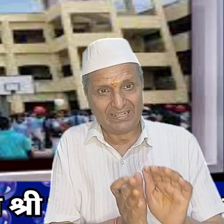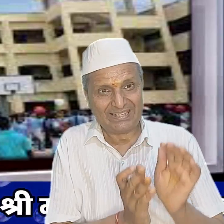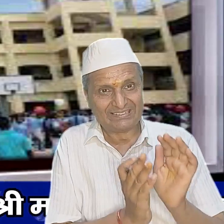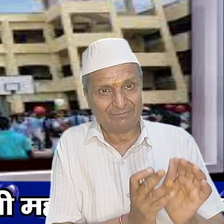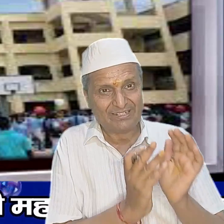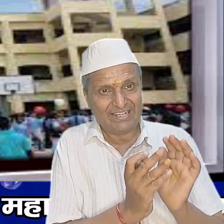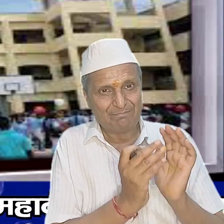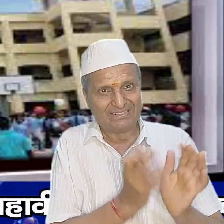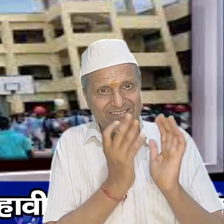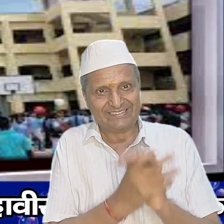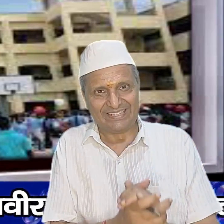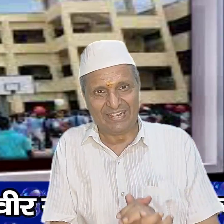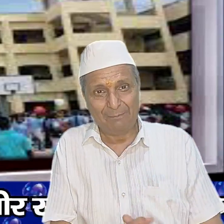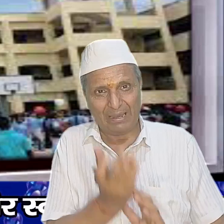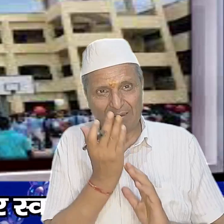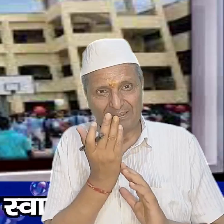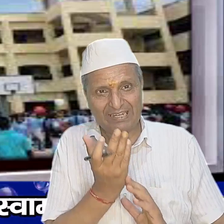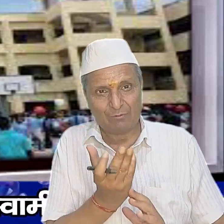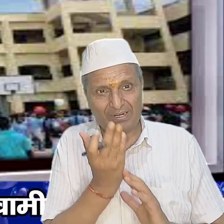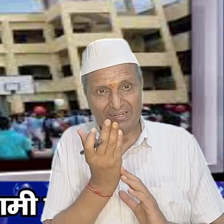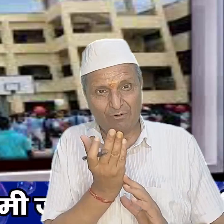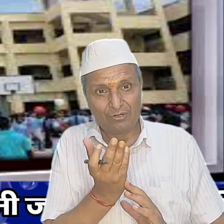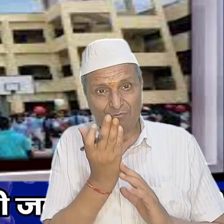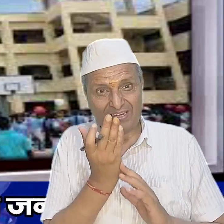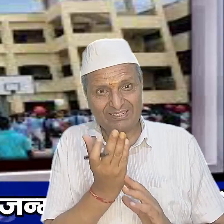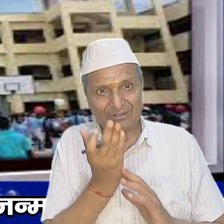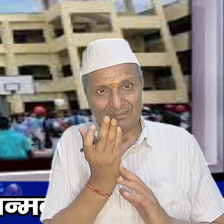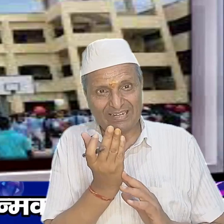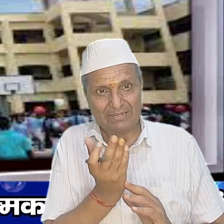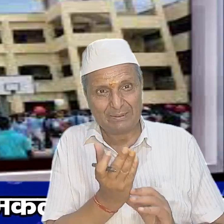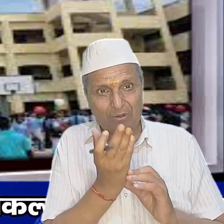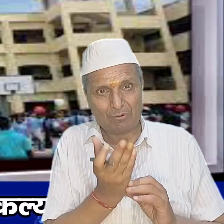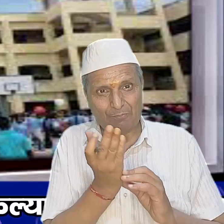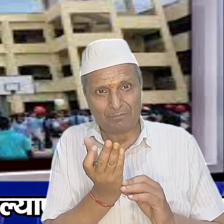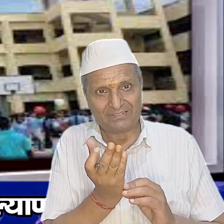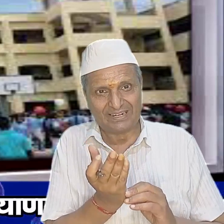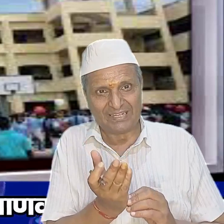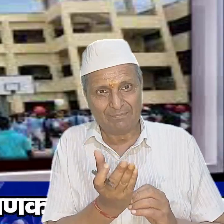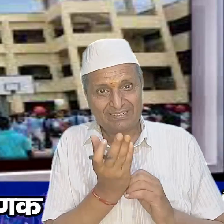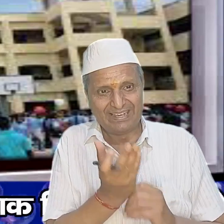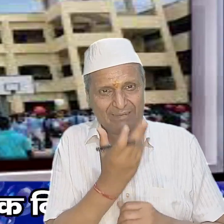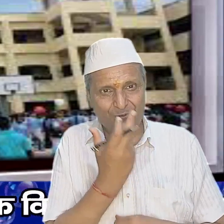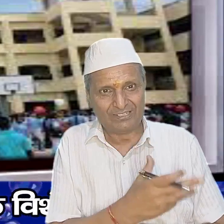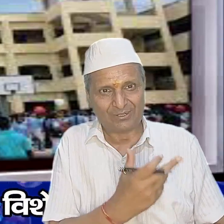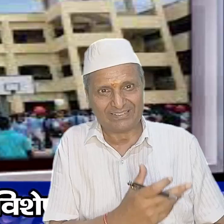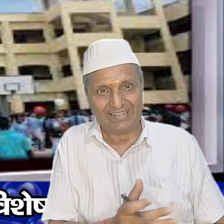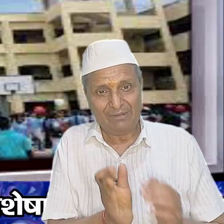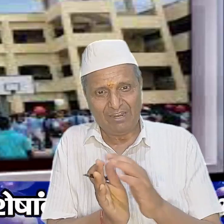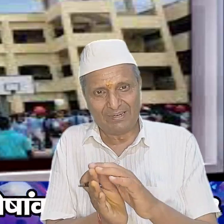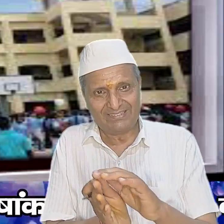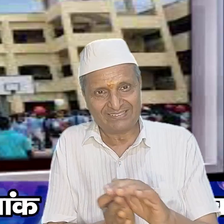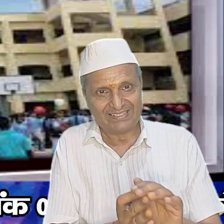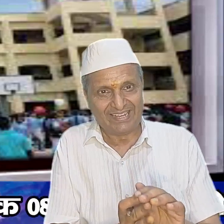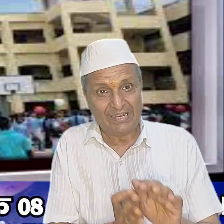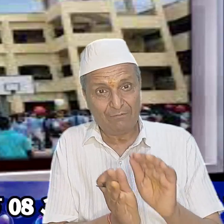चलते हैं। और अपने जैन भी बहुत सारे वहां जाते हैं, पैसे डालते हैं। कितने अत्याचार हुए हमारे पर, कितना हमें मारा गया,